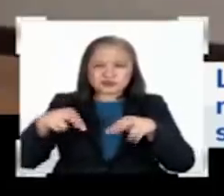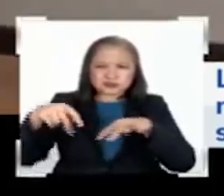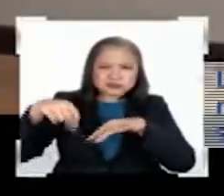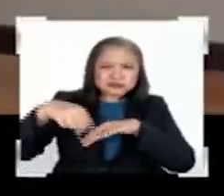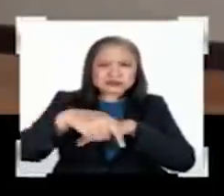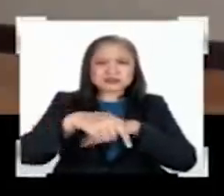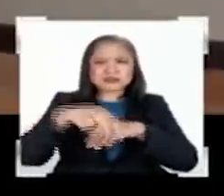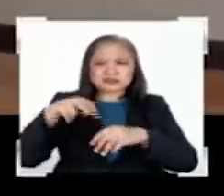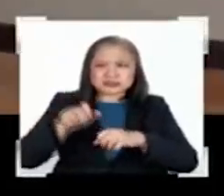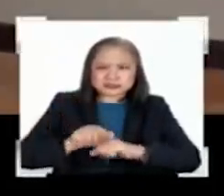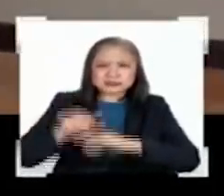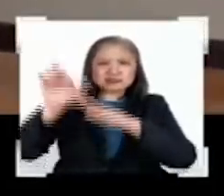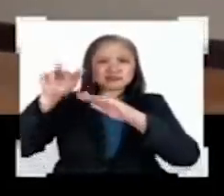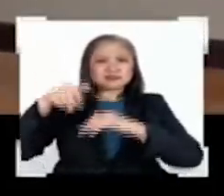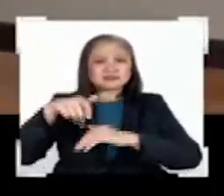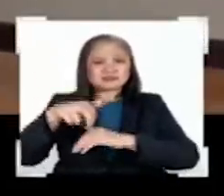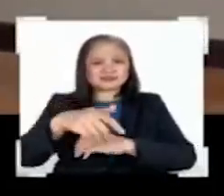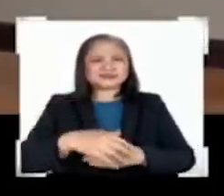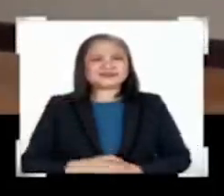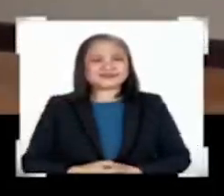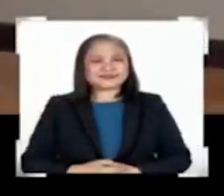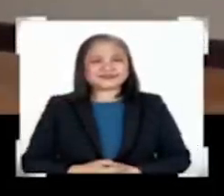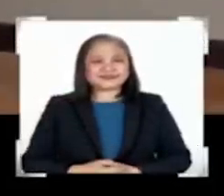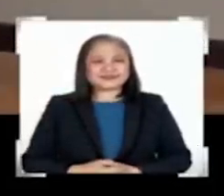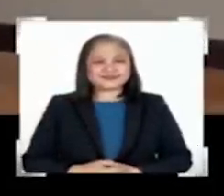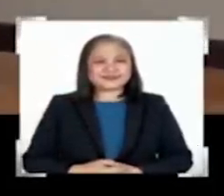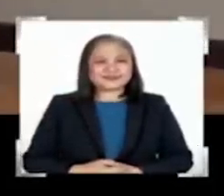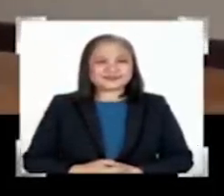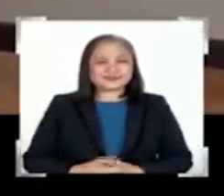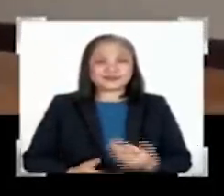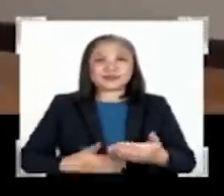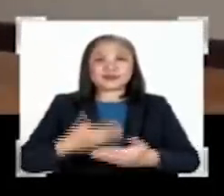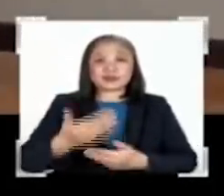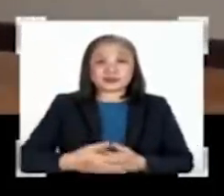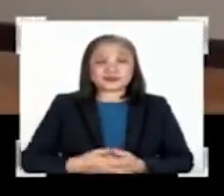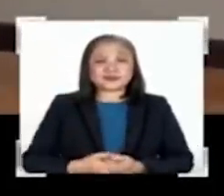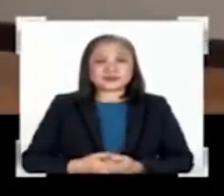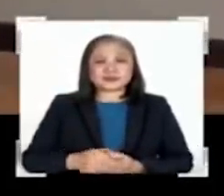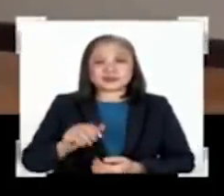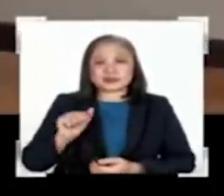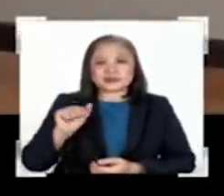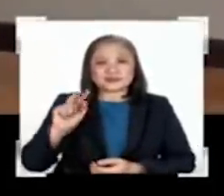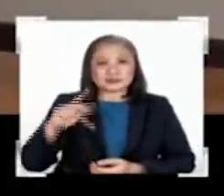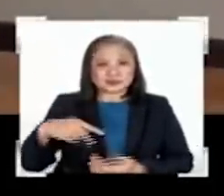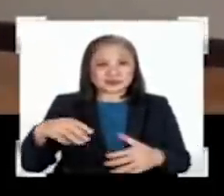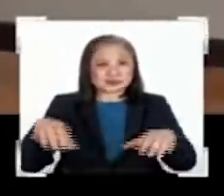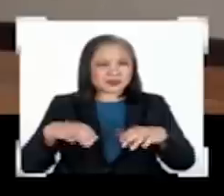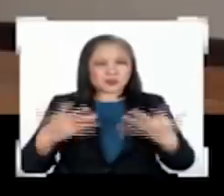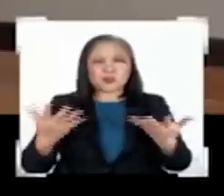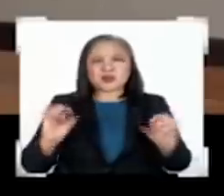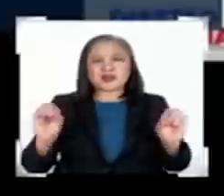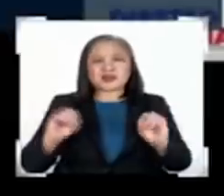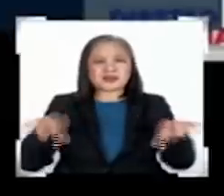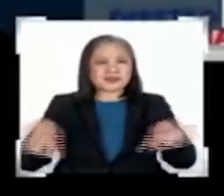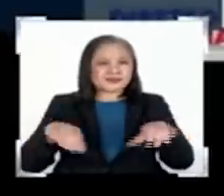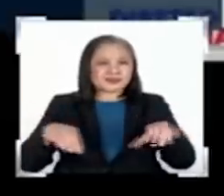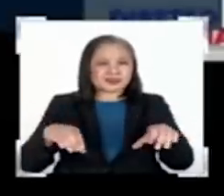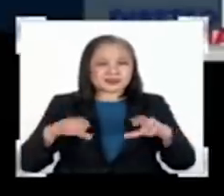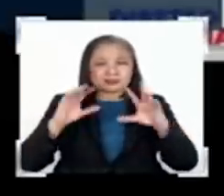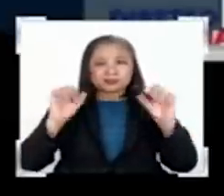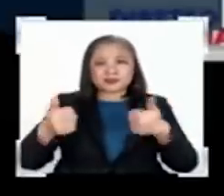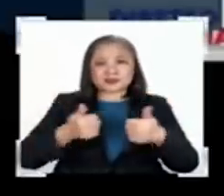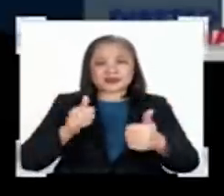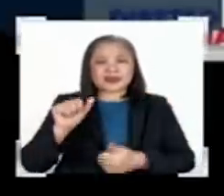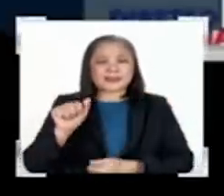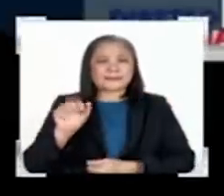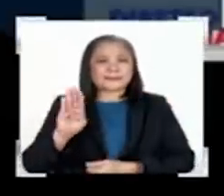Bilyonaryo. Maliban sa AVP na ipinalabas sa e-rally, walang aktibidad ngayong araw si Presidential Candidate Ernie Abella at